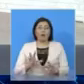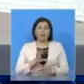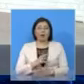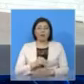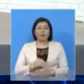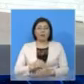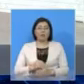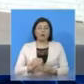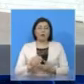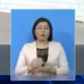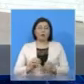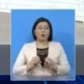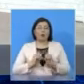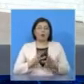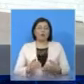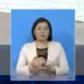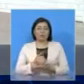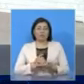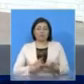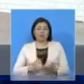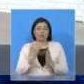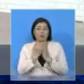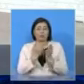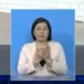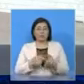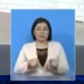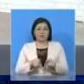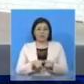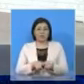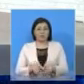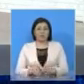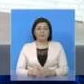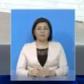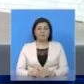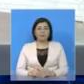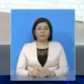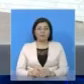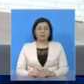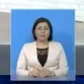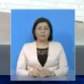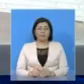Барлық қоқыстарды шығару кестеге сәйкес шығарылып жатыр. Әрине,